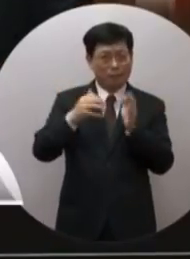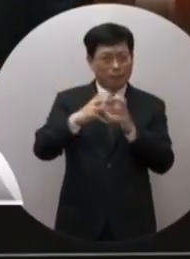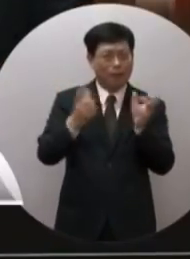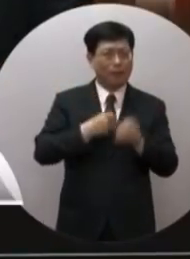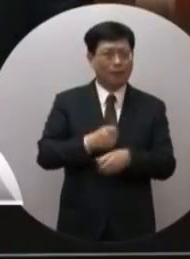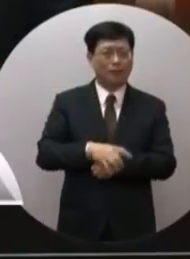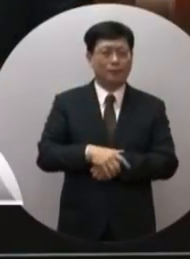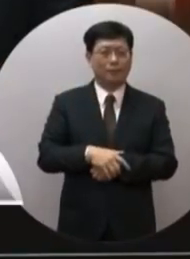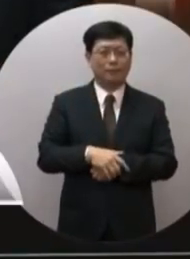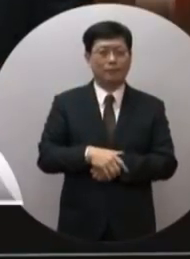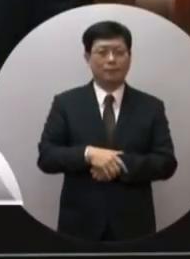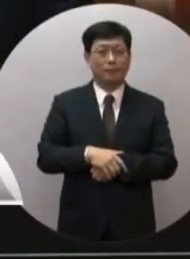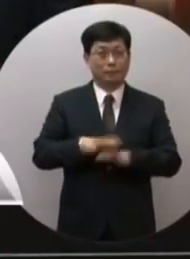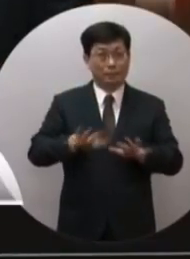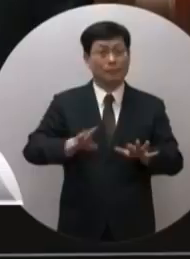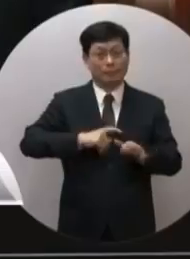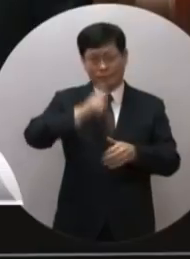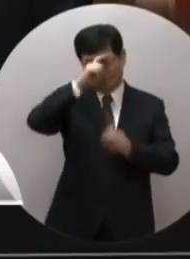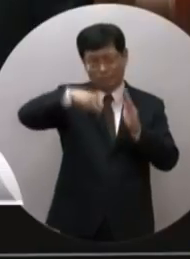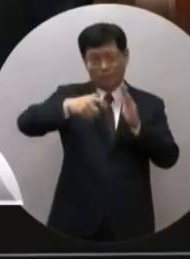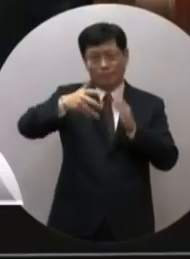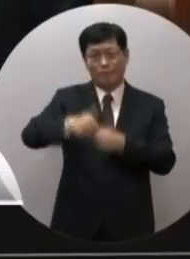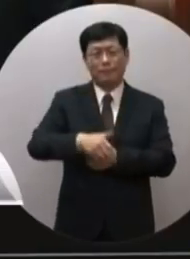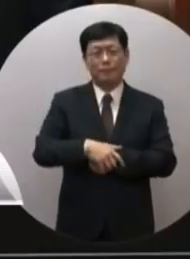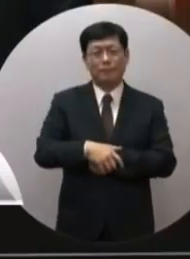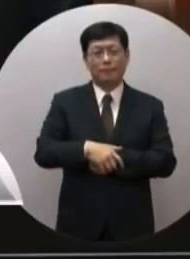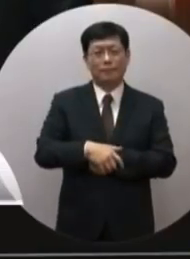生了，本席在这里希望院长